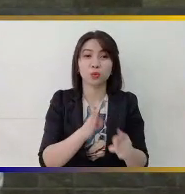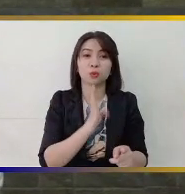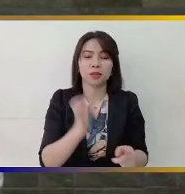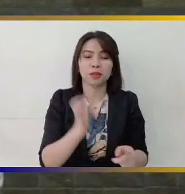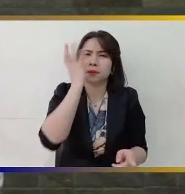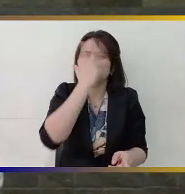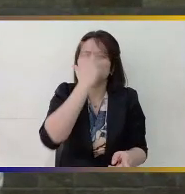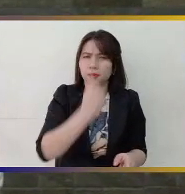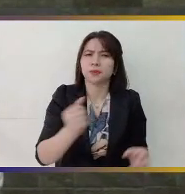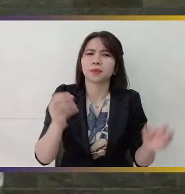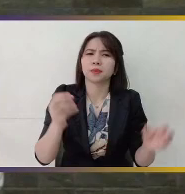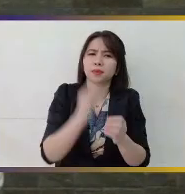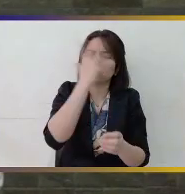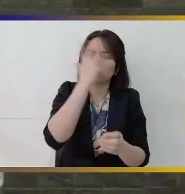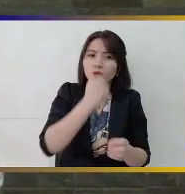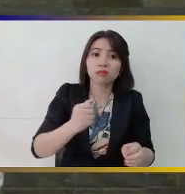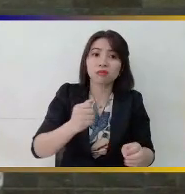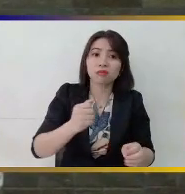kayo.